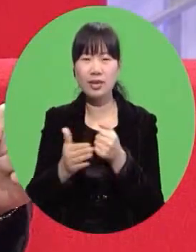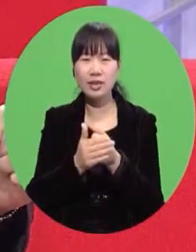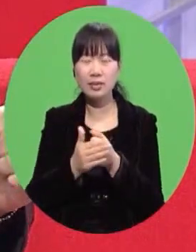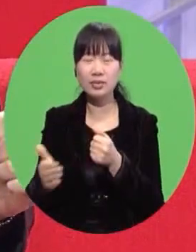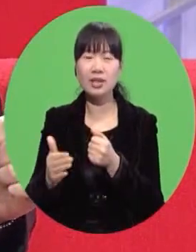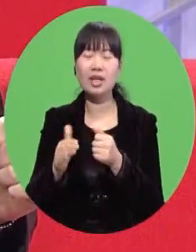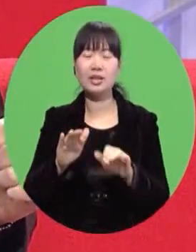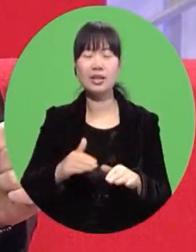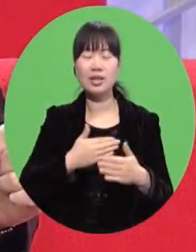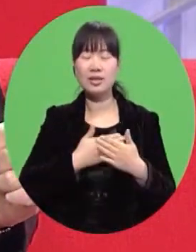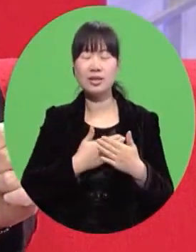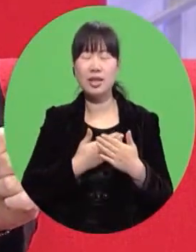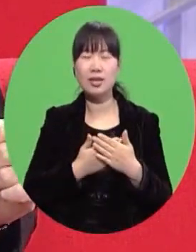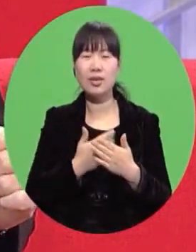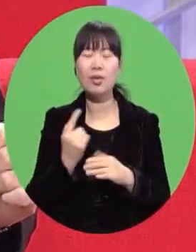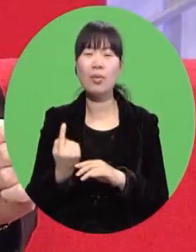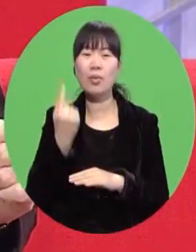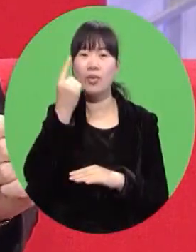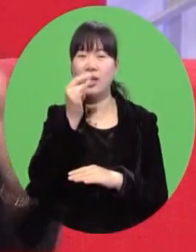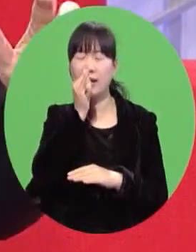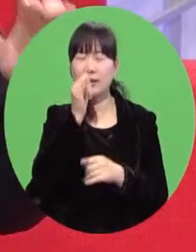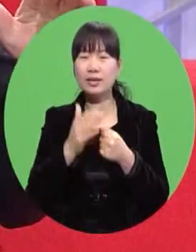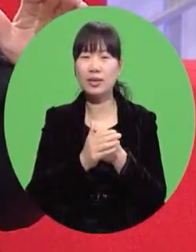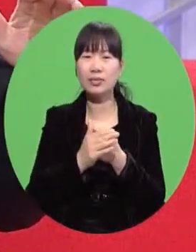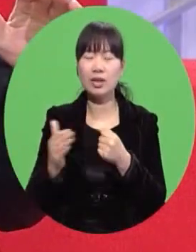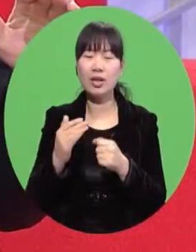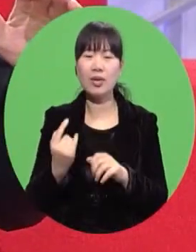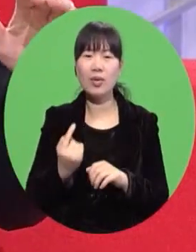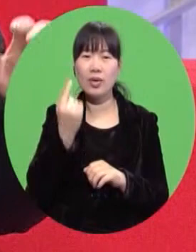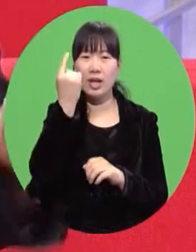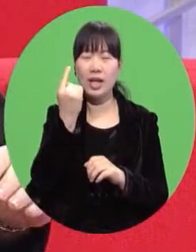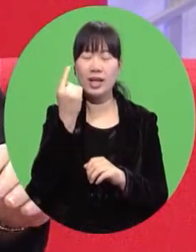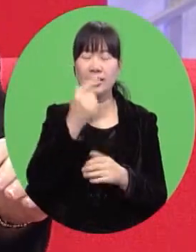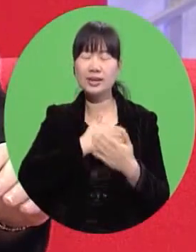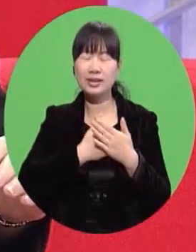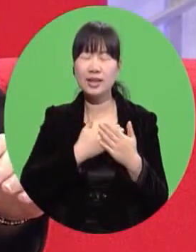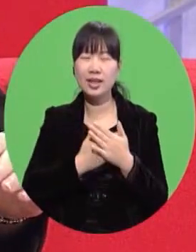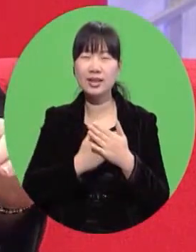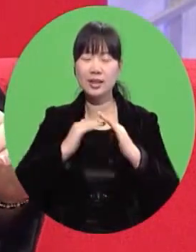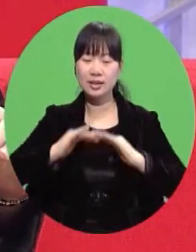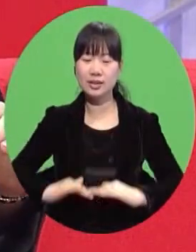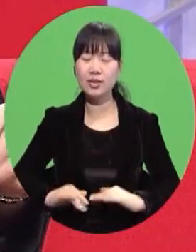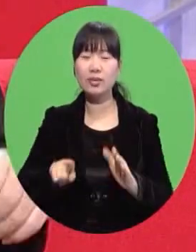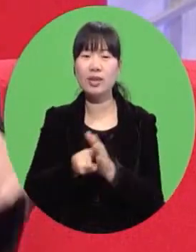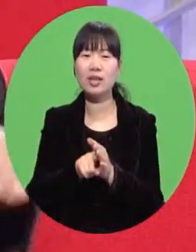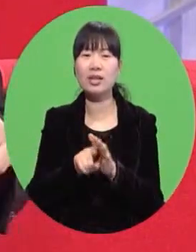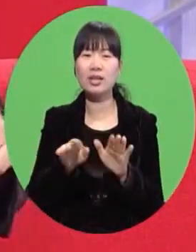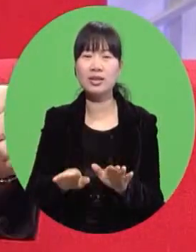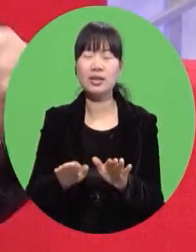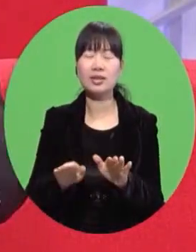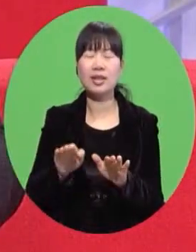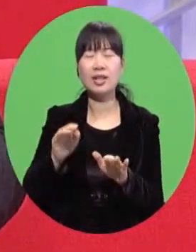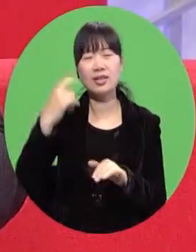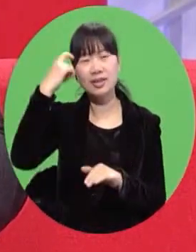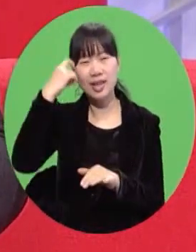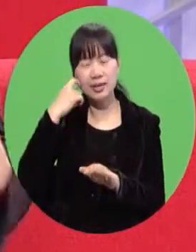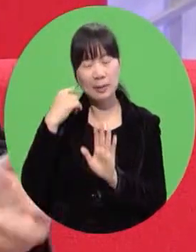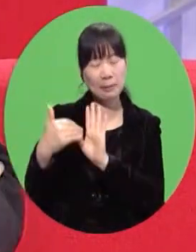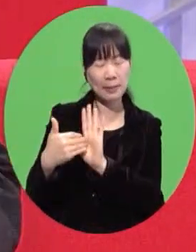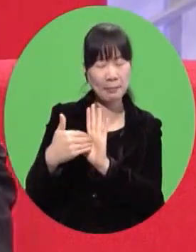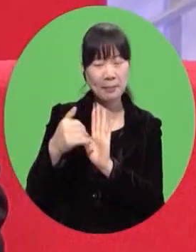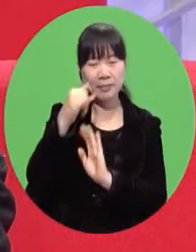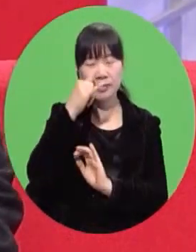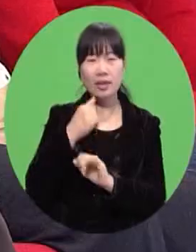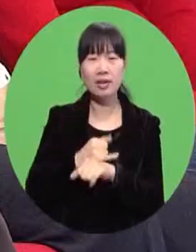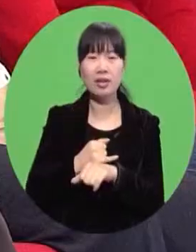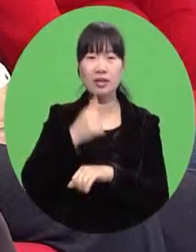이 아이의 긴장감을 굉장히 올려서 이 올라간 긴장감을 진정시키기 위해서 이 아이는 감각 방어를 막 하는 거죠. 그러니까